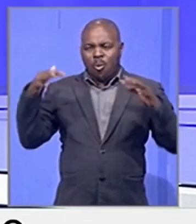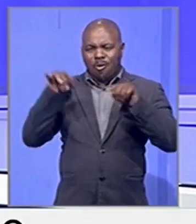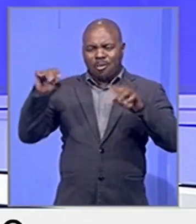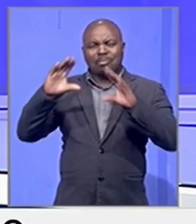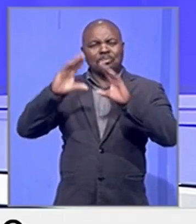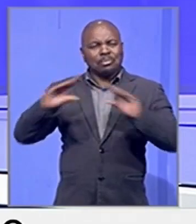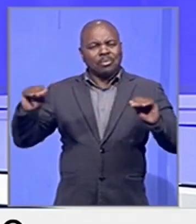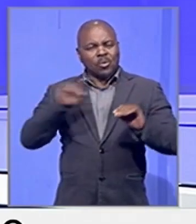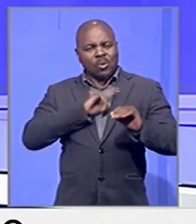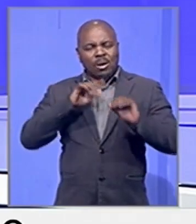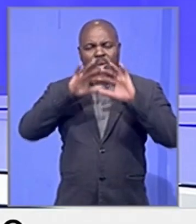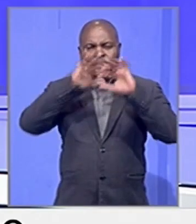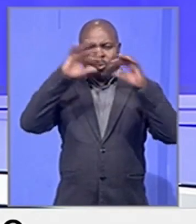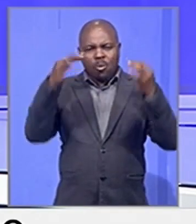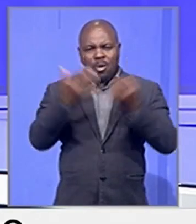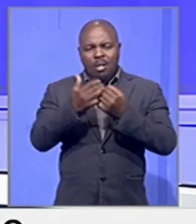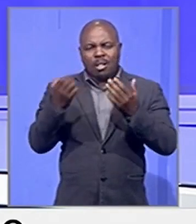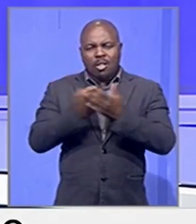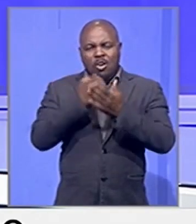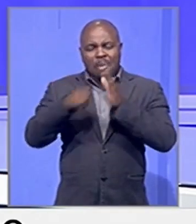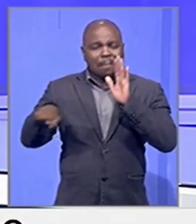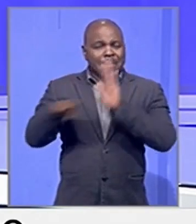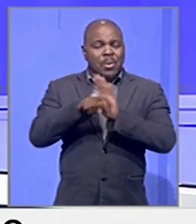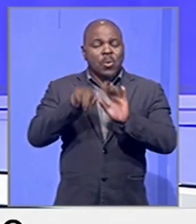e ya mang ikonomi ya lefatshe mo go maswe.